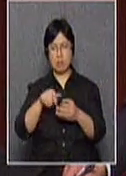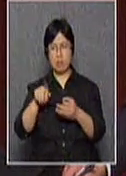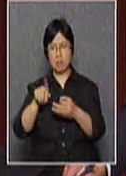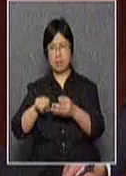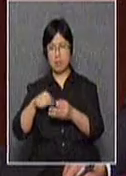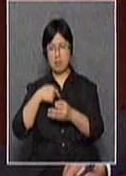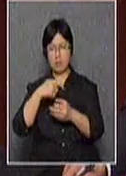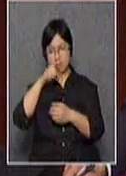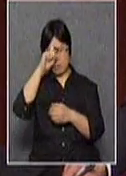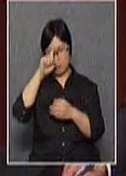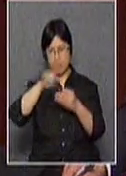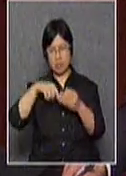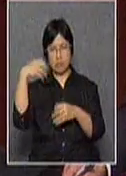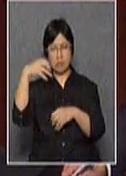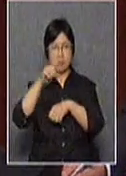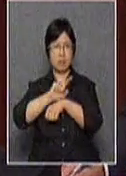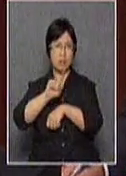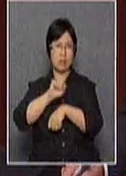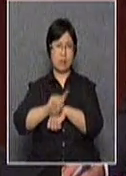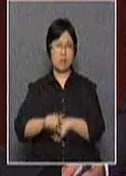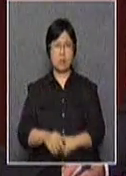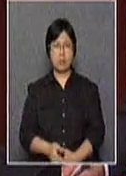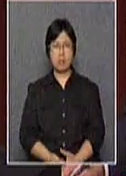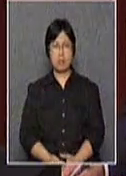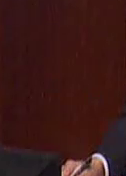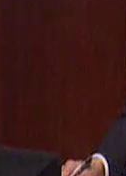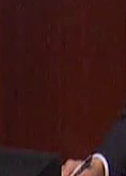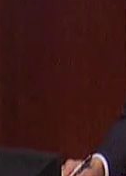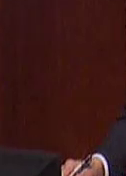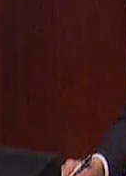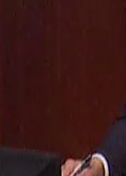要求記名表決，表決鐘響1分鐘。